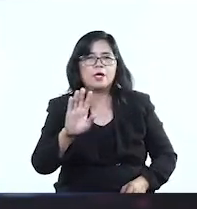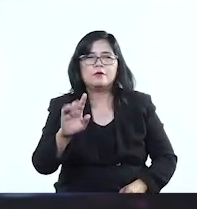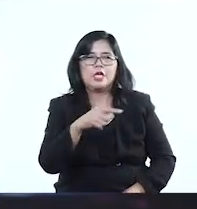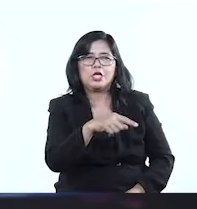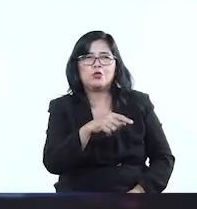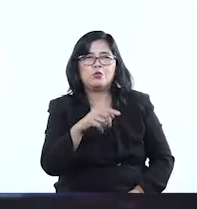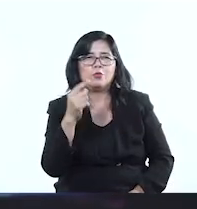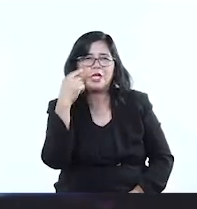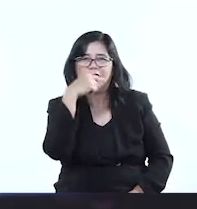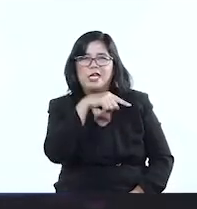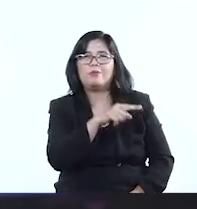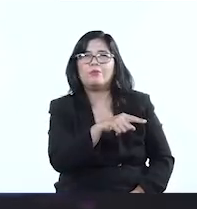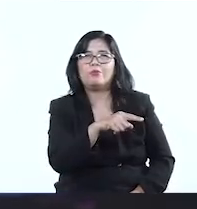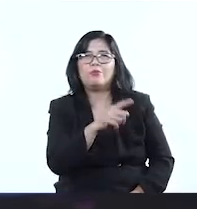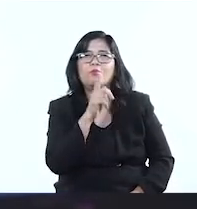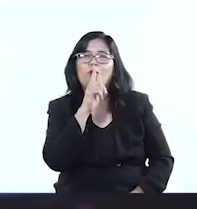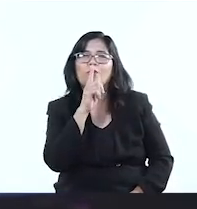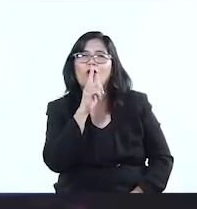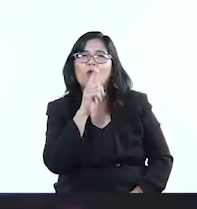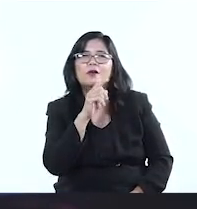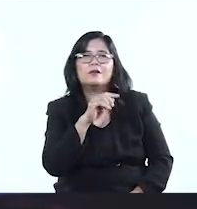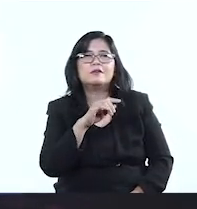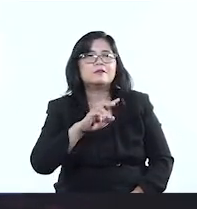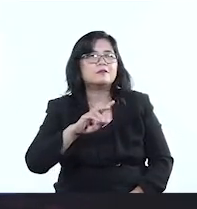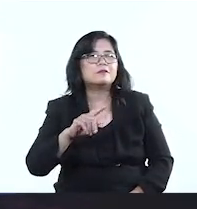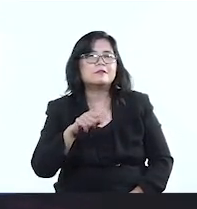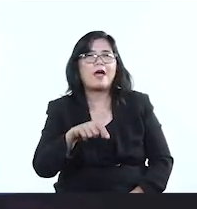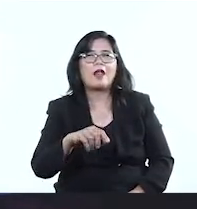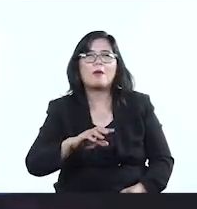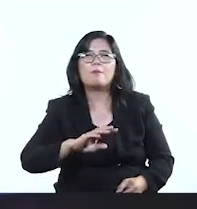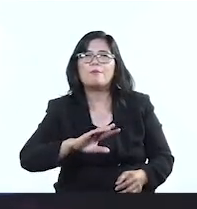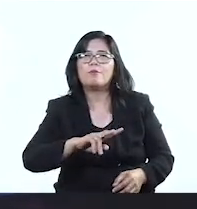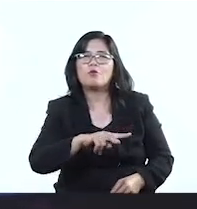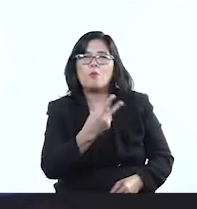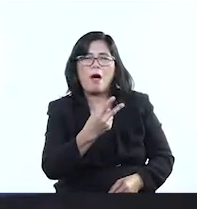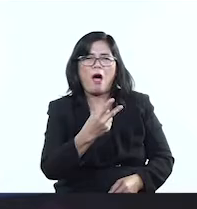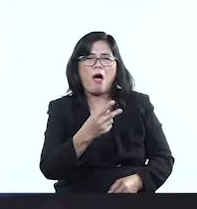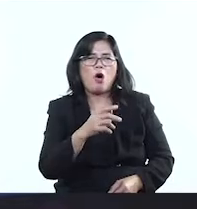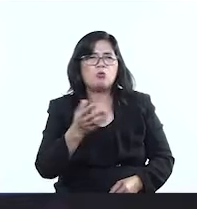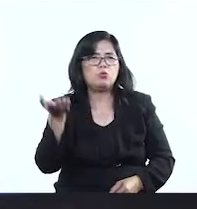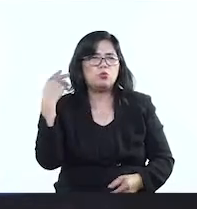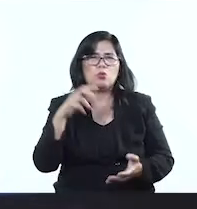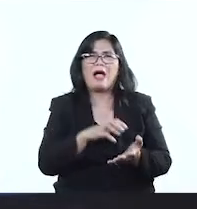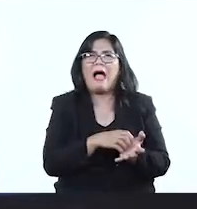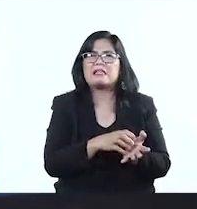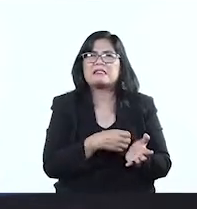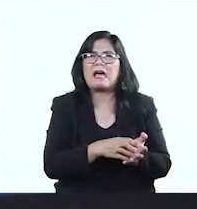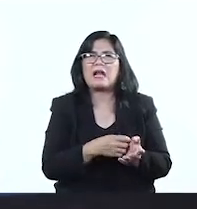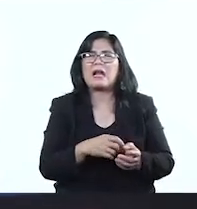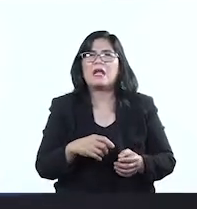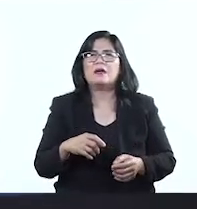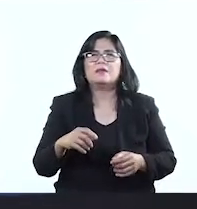bukan nipu sekarang gak nipu lagi Hai Luka Ashar bercandanya cabur Sekarang udah enggak